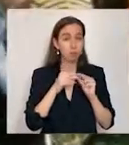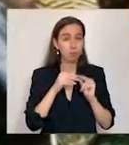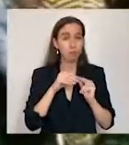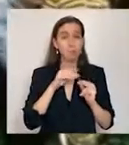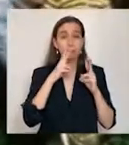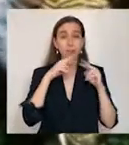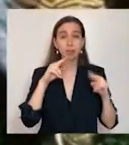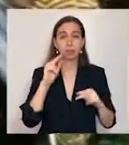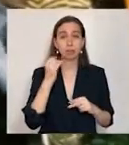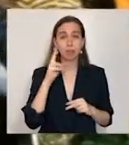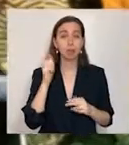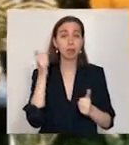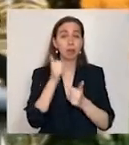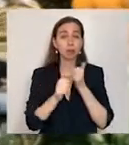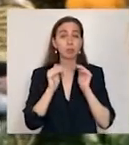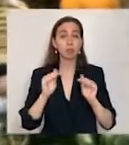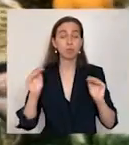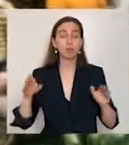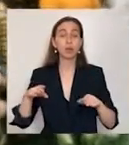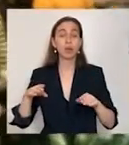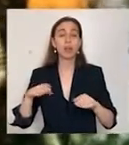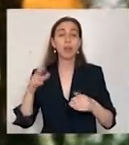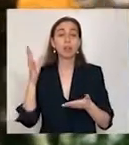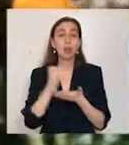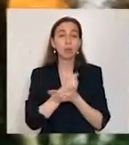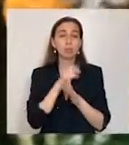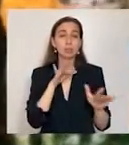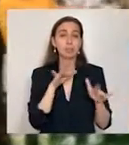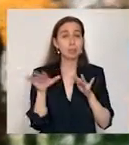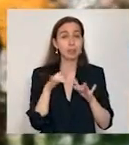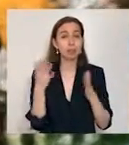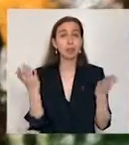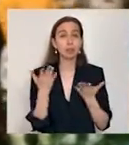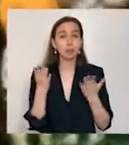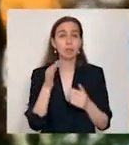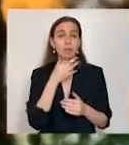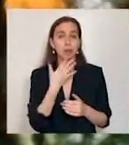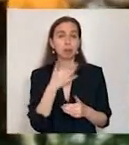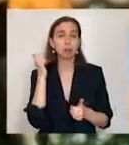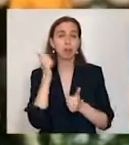Словом, в лагере «Чайка» каждому ребенку находится дело, которым он всласть от души может позаниматься.